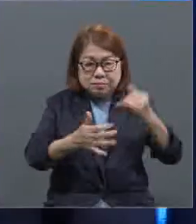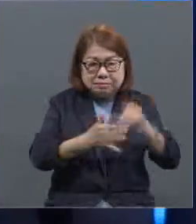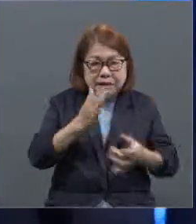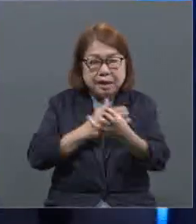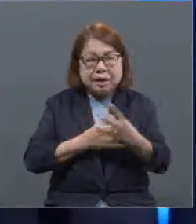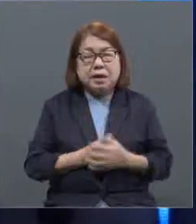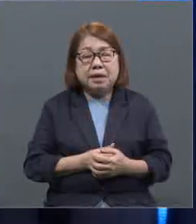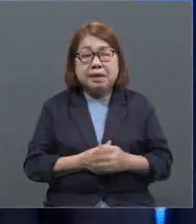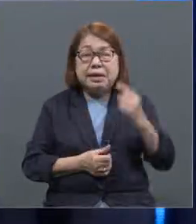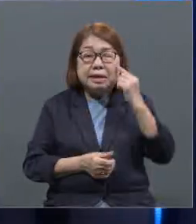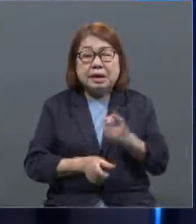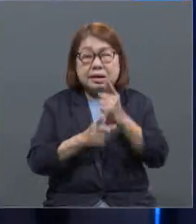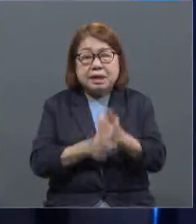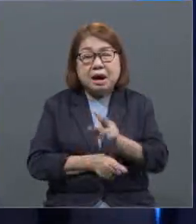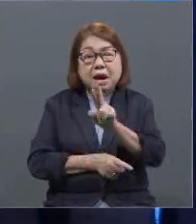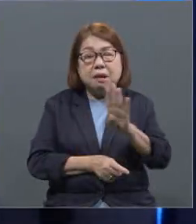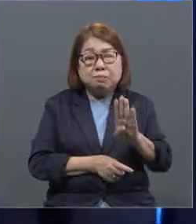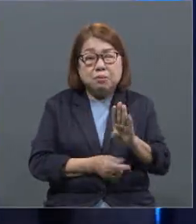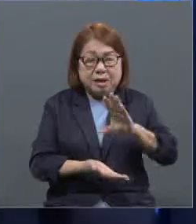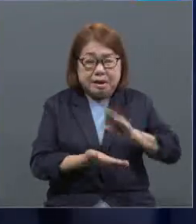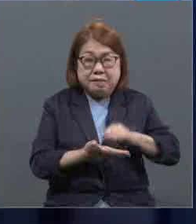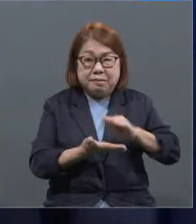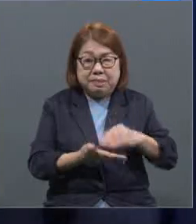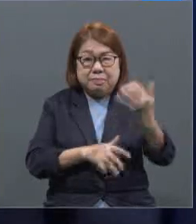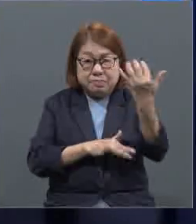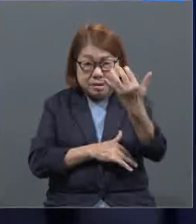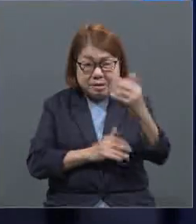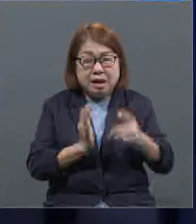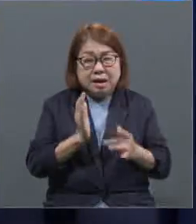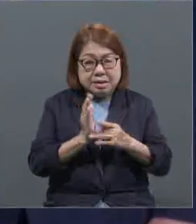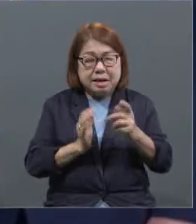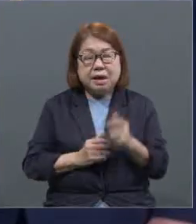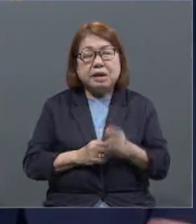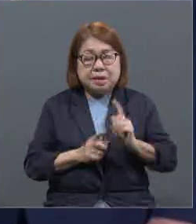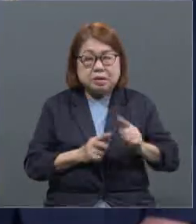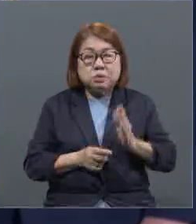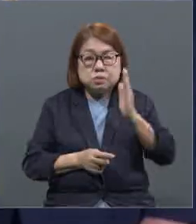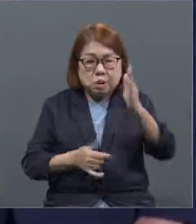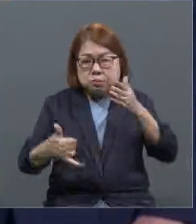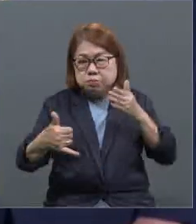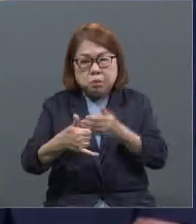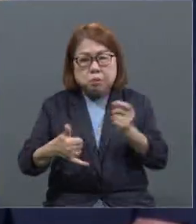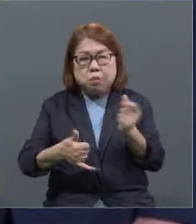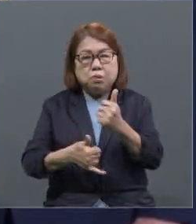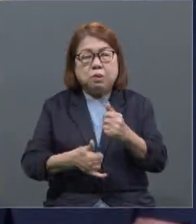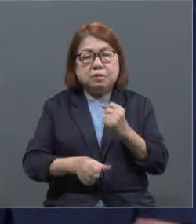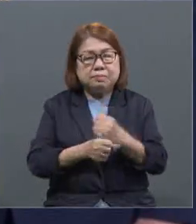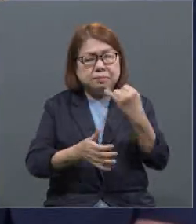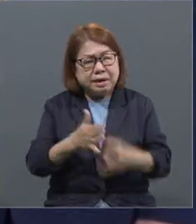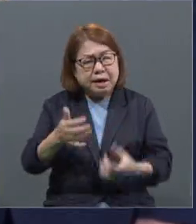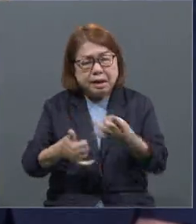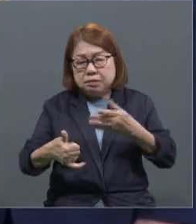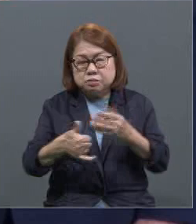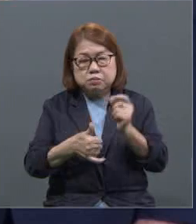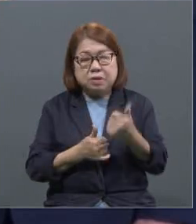เชื่อว่าการจัดทำระบบฐานข้อมูลดิจิตัลเหล่านี้จะทำให้ดำเนินการแจ้งข้อกล่าวหาได้รวดเร็วขึ้นการประชุมครั้งนี้